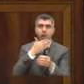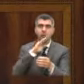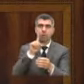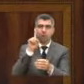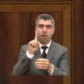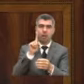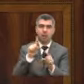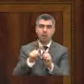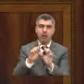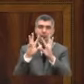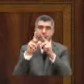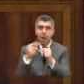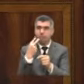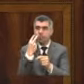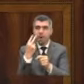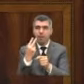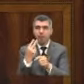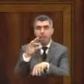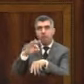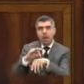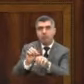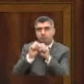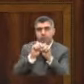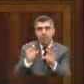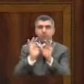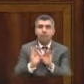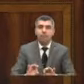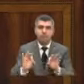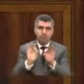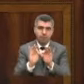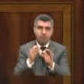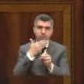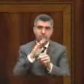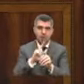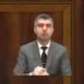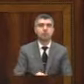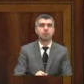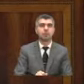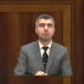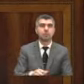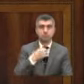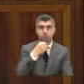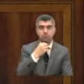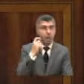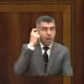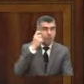اليوم يعني ارقام مريحه، ولكن احنا عشنا الى